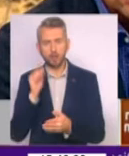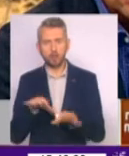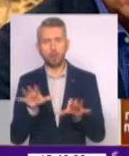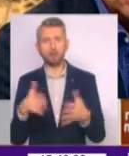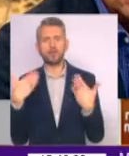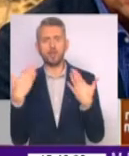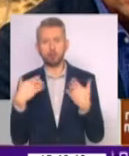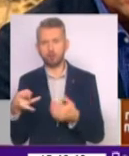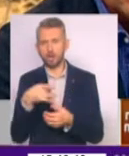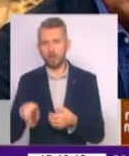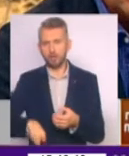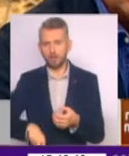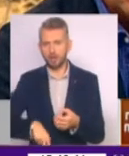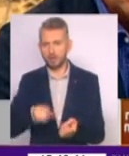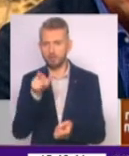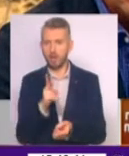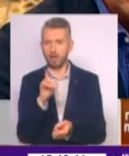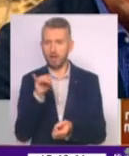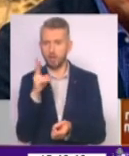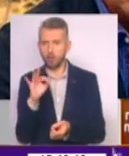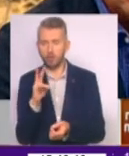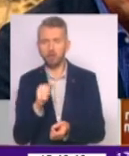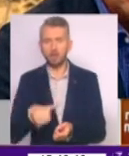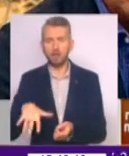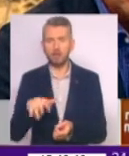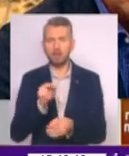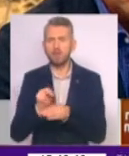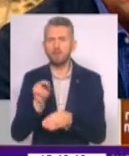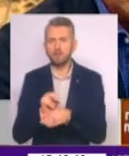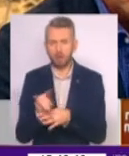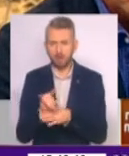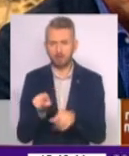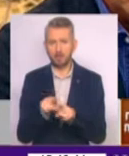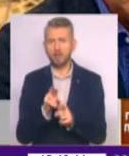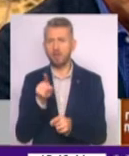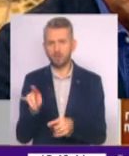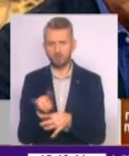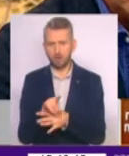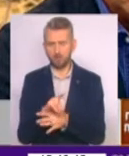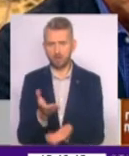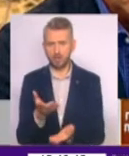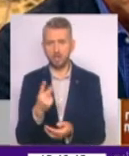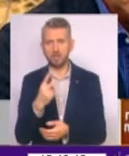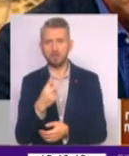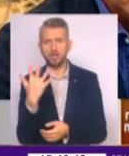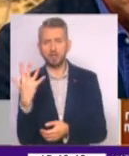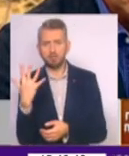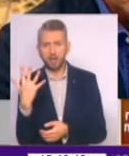Святошинської районної адміністрації пана Каретка, навчив брехати так, як він бреше? 25-го